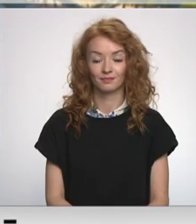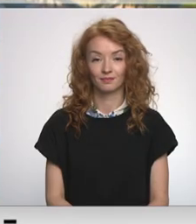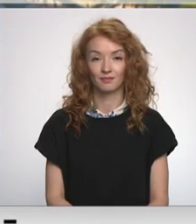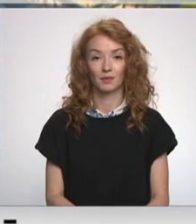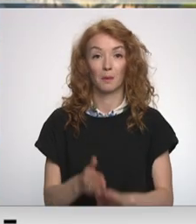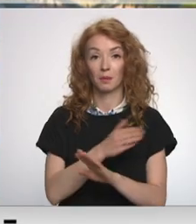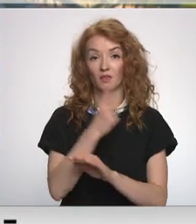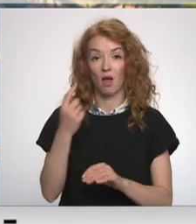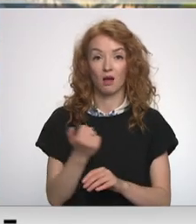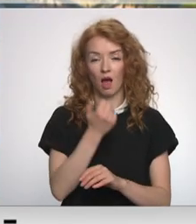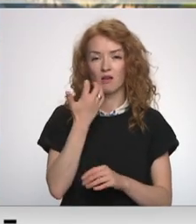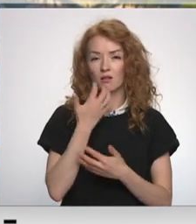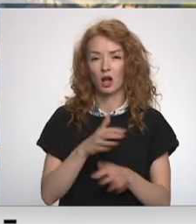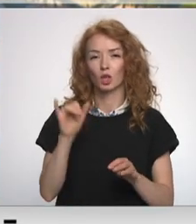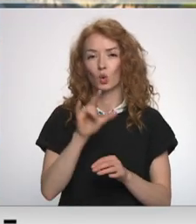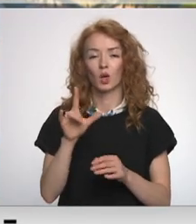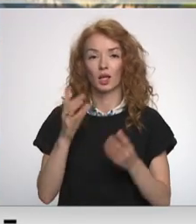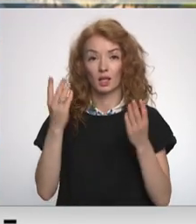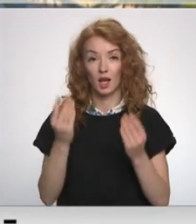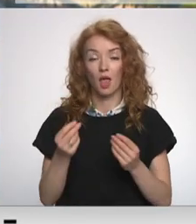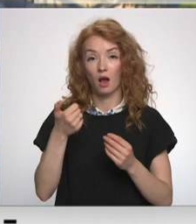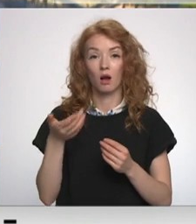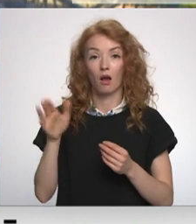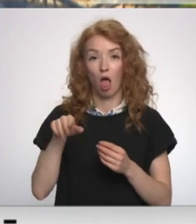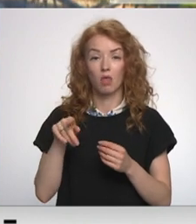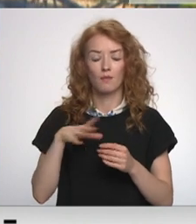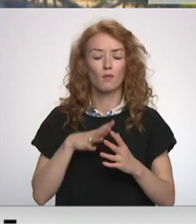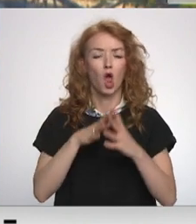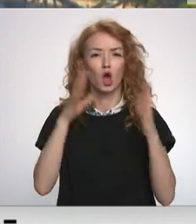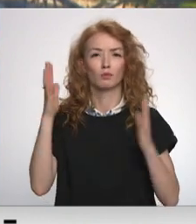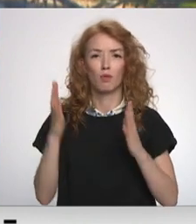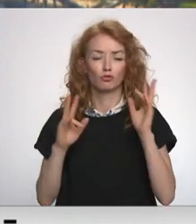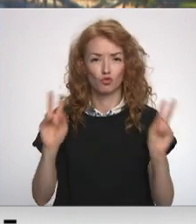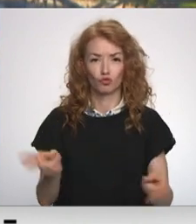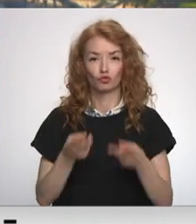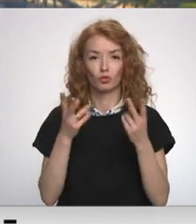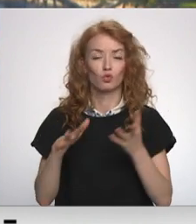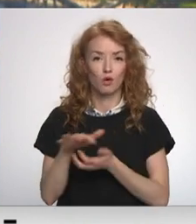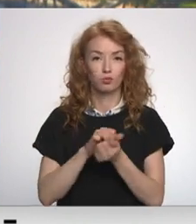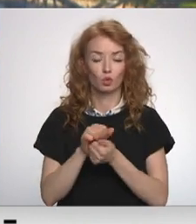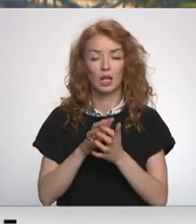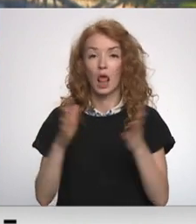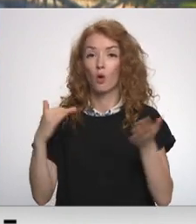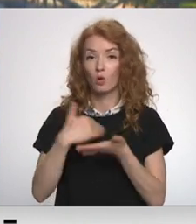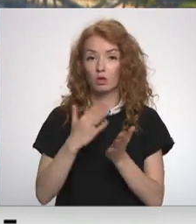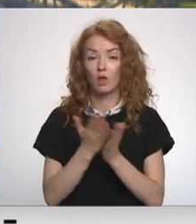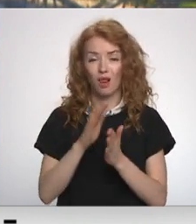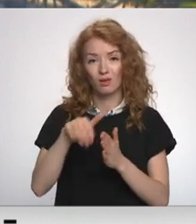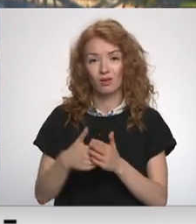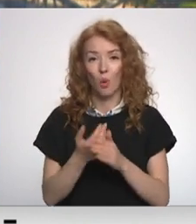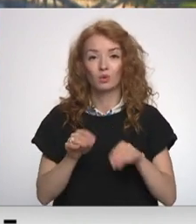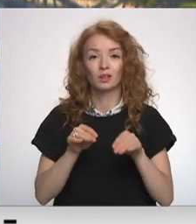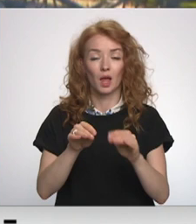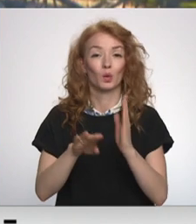Pirms gada karstā jūlija dienā Garkalnē izcēlās plašs meža ugunsgrēks, kas nopostīja lielu daļu jaunu